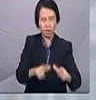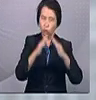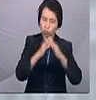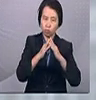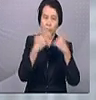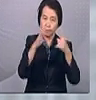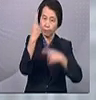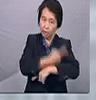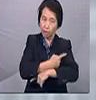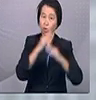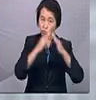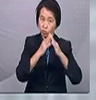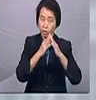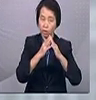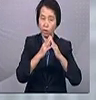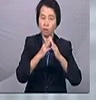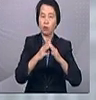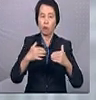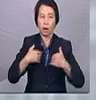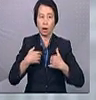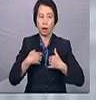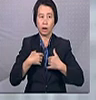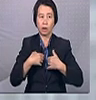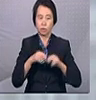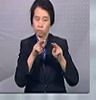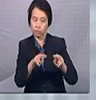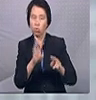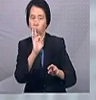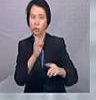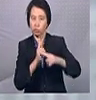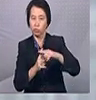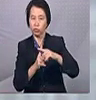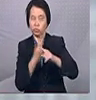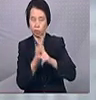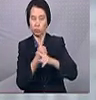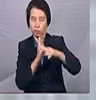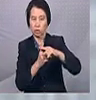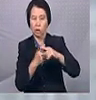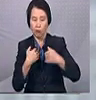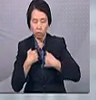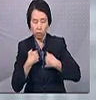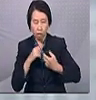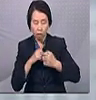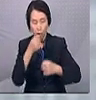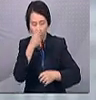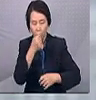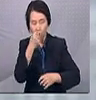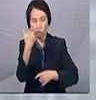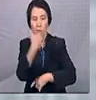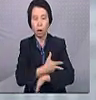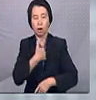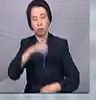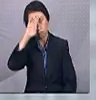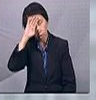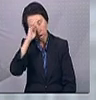hari. Memang ada yang didapati positif dan juga ada yang gejala lepas 2-3 hari kat rumah, ada